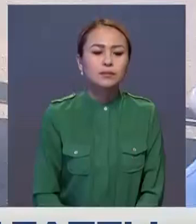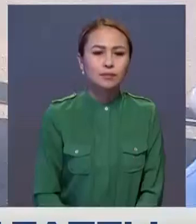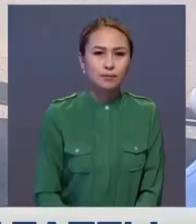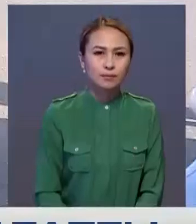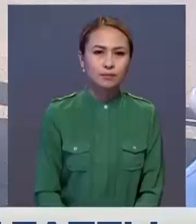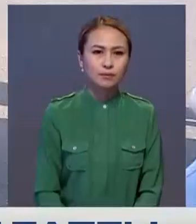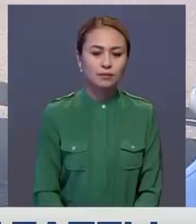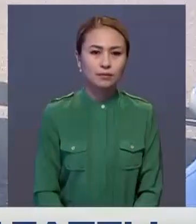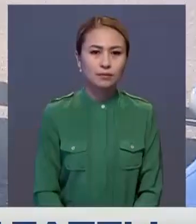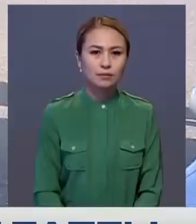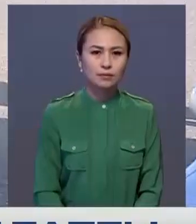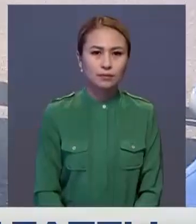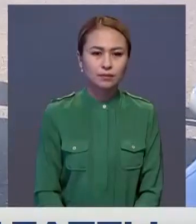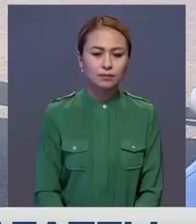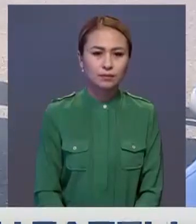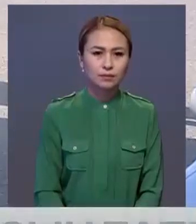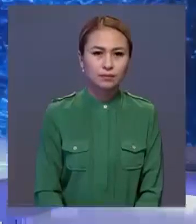Самат Әубәкір, Хабар 24.